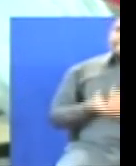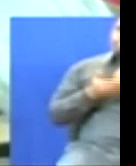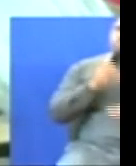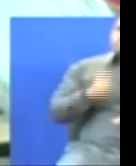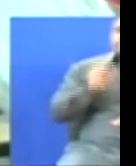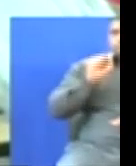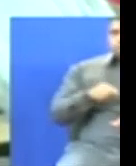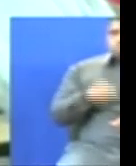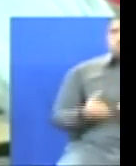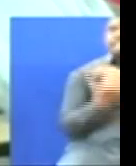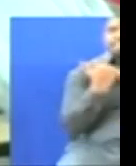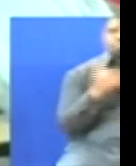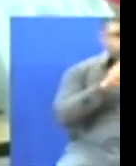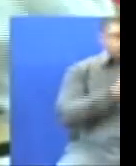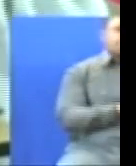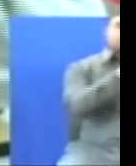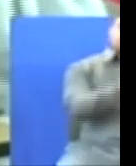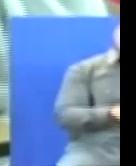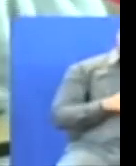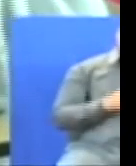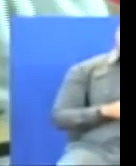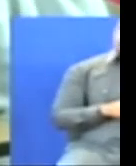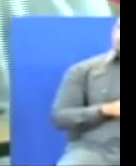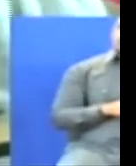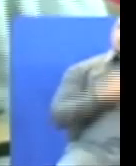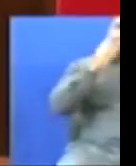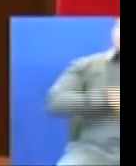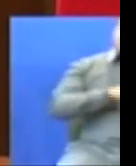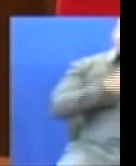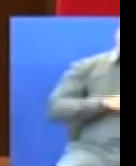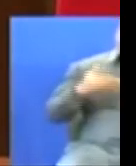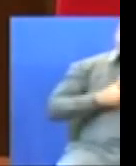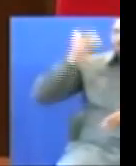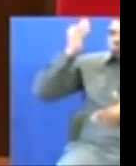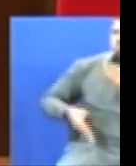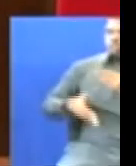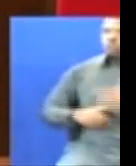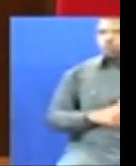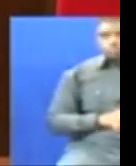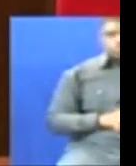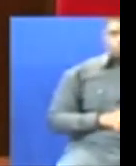wajibu wetu wa kibunge. Wajibu wa kibunge ni kupambana mpaka dakika ya mwisho.